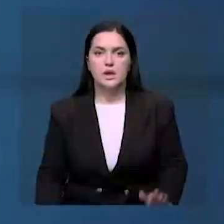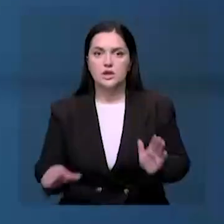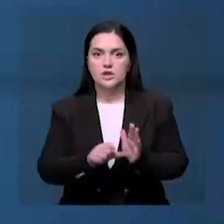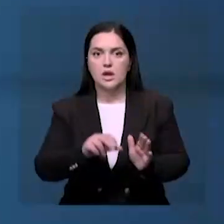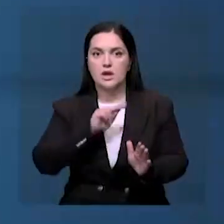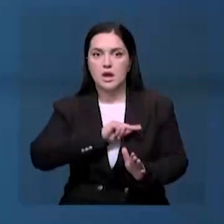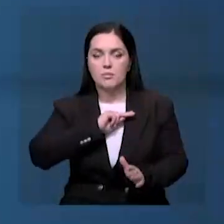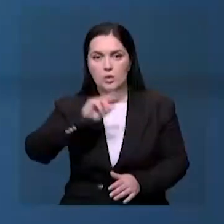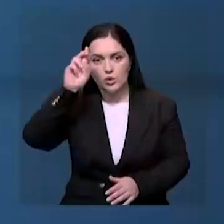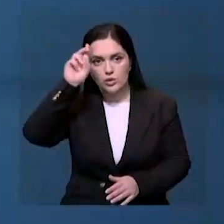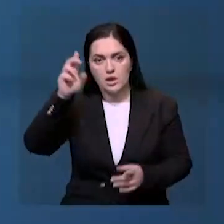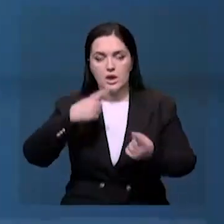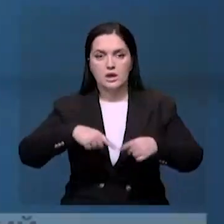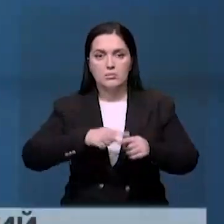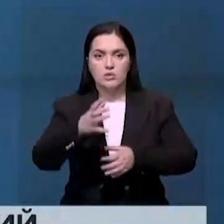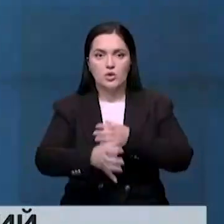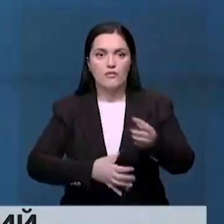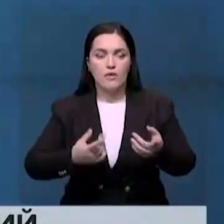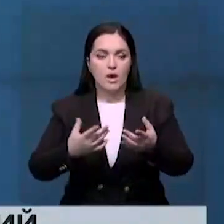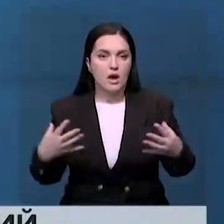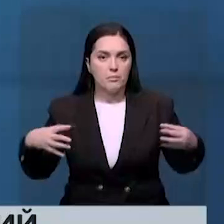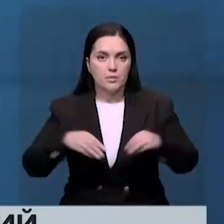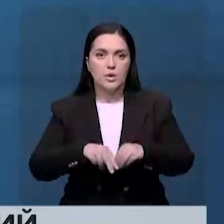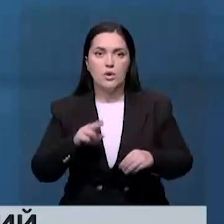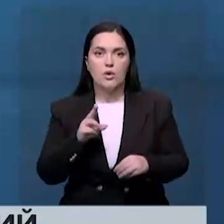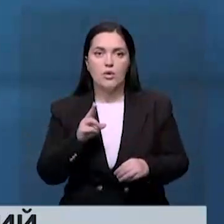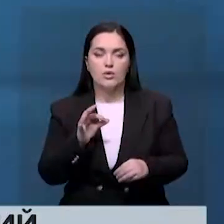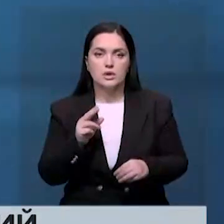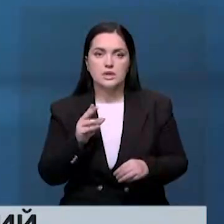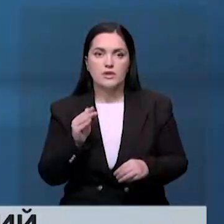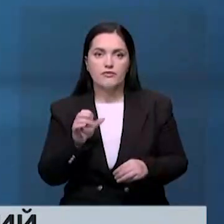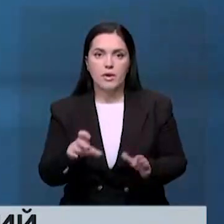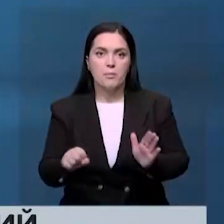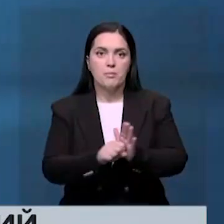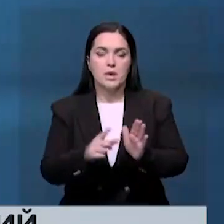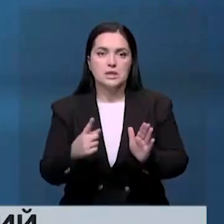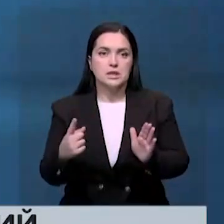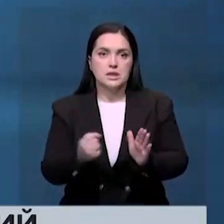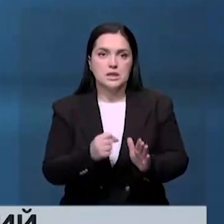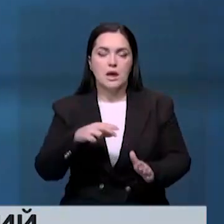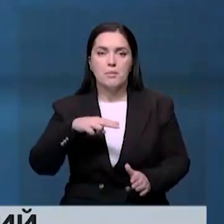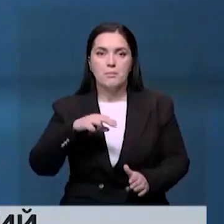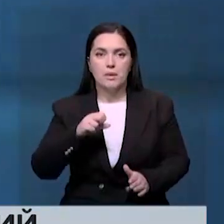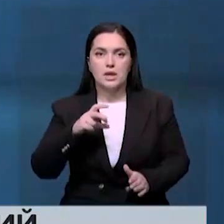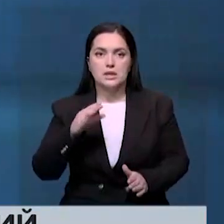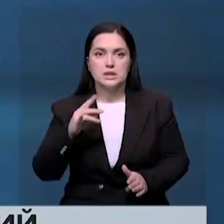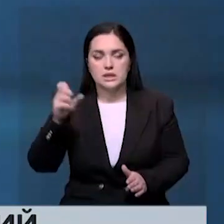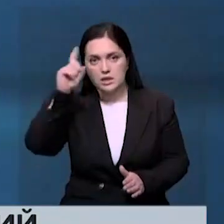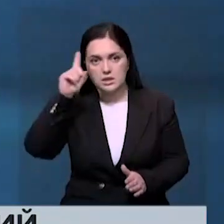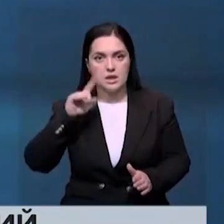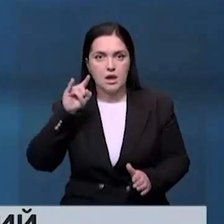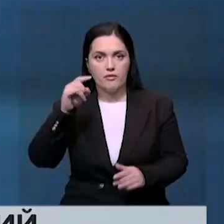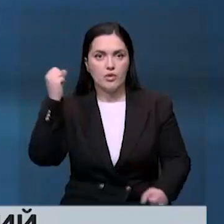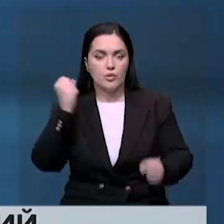6 сотрудников гуманитарных организаций международного объединения Oxfam погибли за неделю в секторе Газа в результате